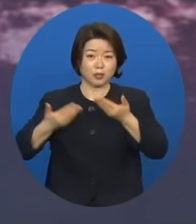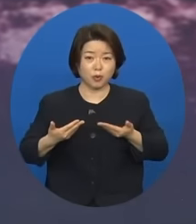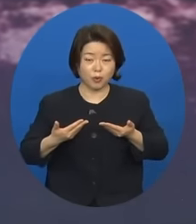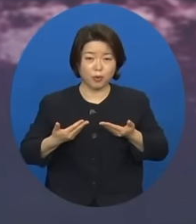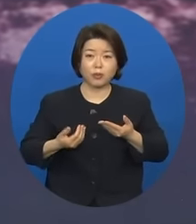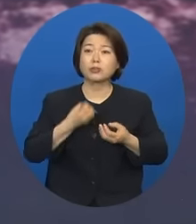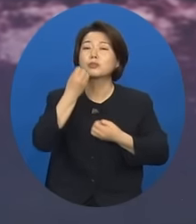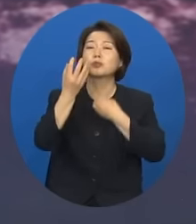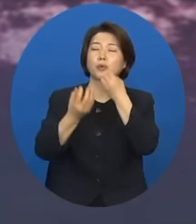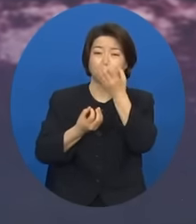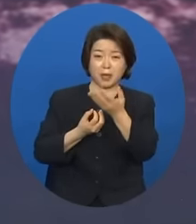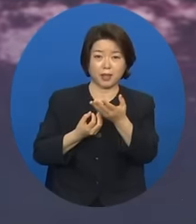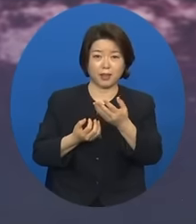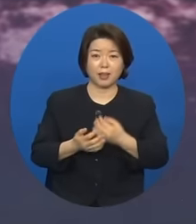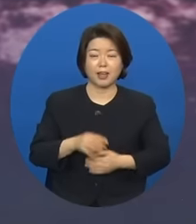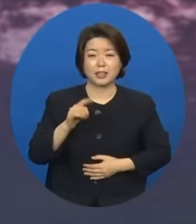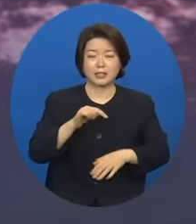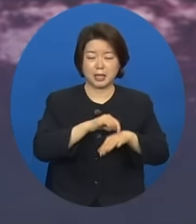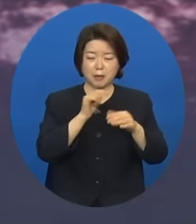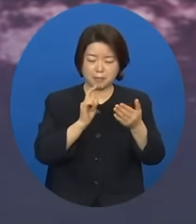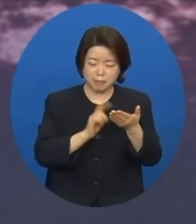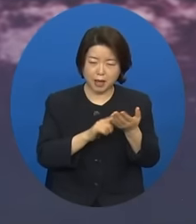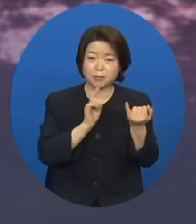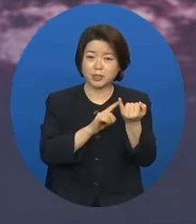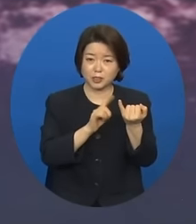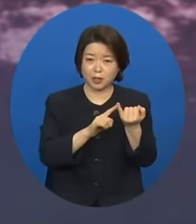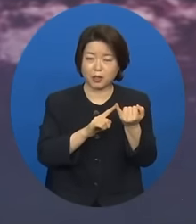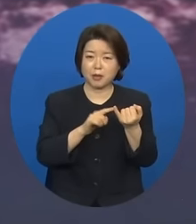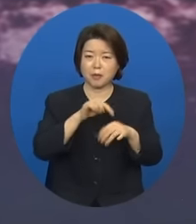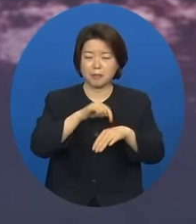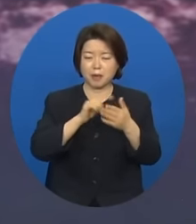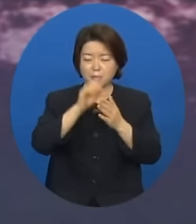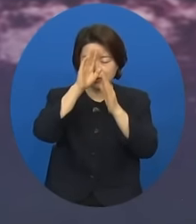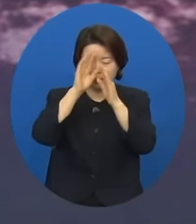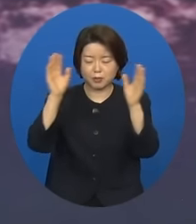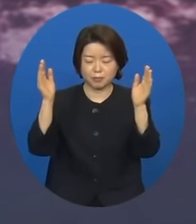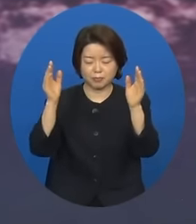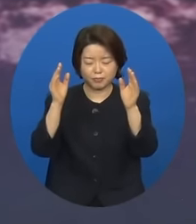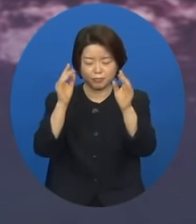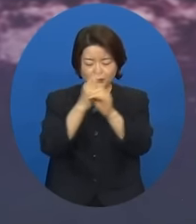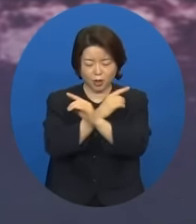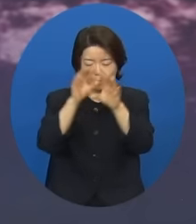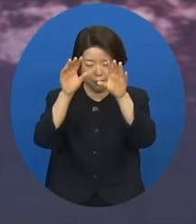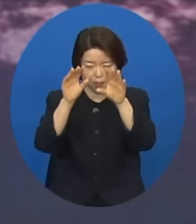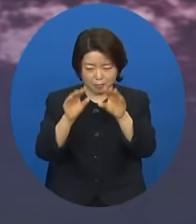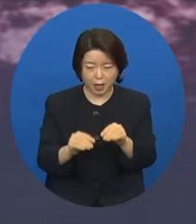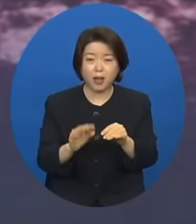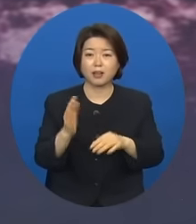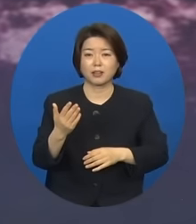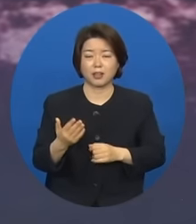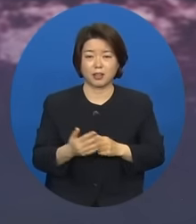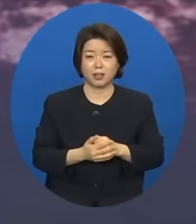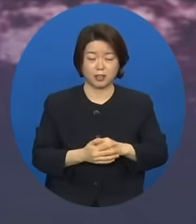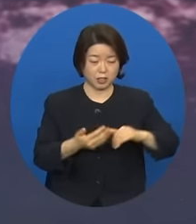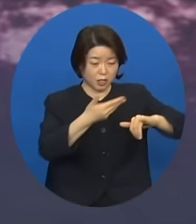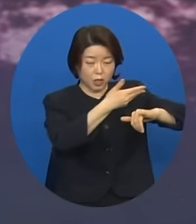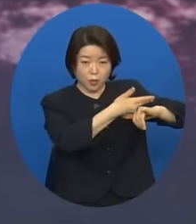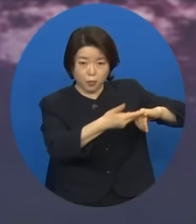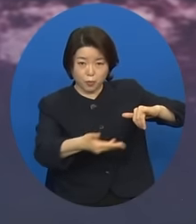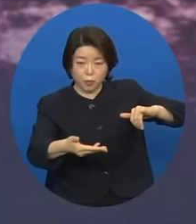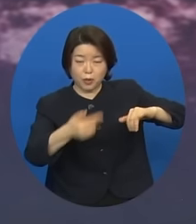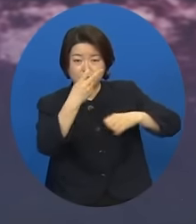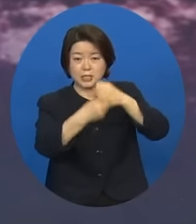고백을 하잖아요 그의 마음이 그녀의 마음이 치유가 일어나게 된 것입니다 또한 여러분 현중 알았던